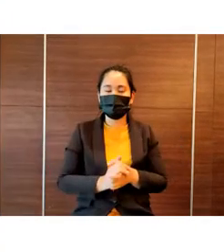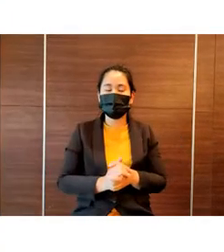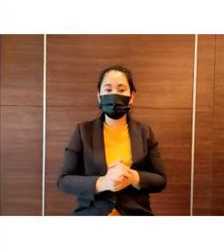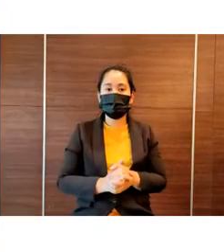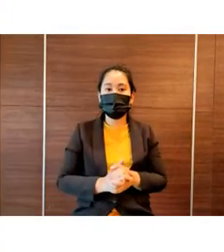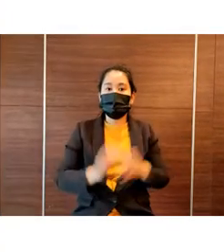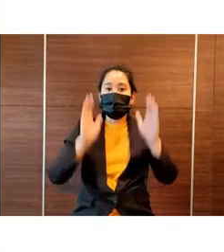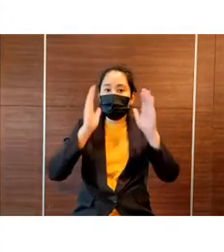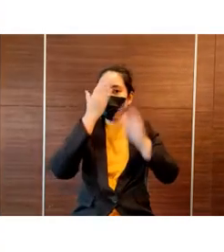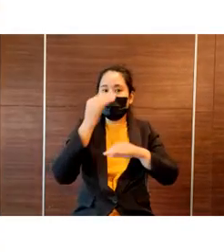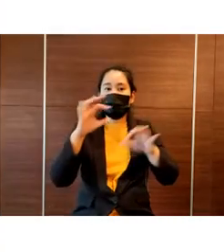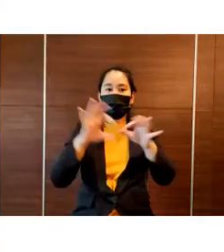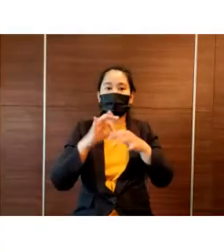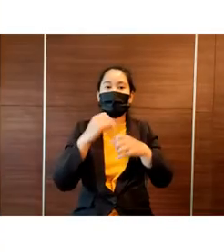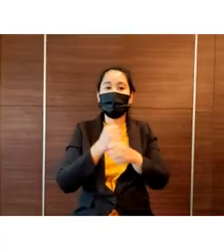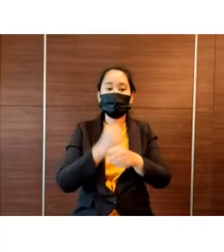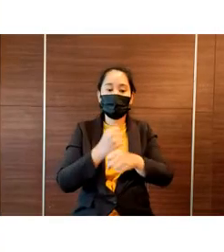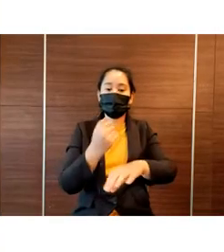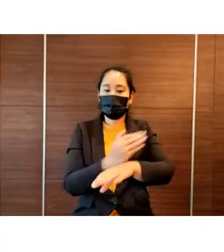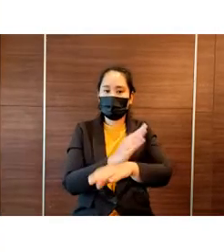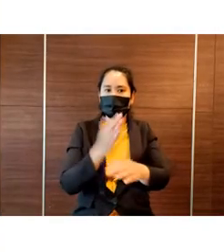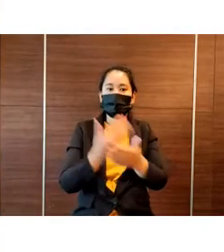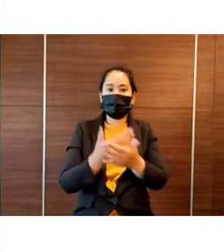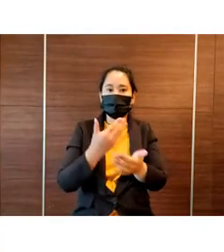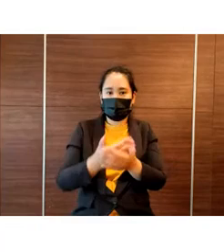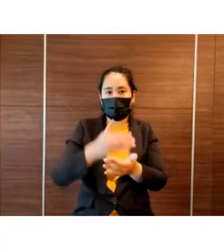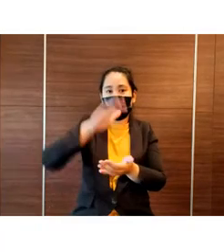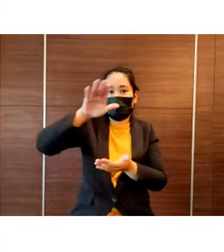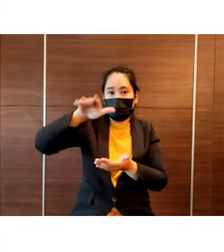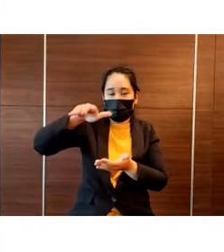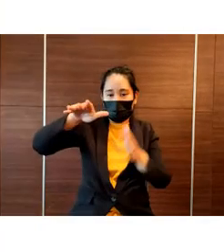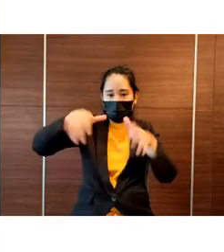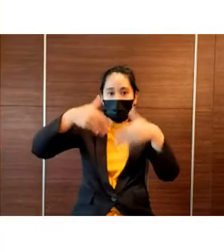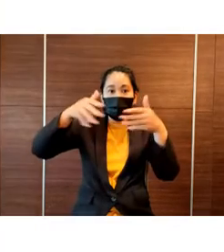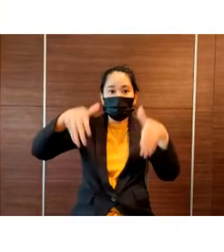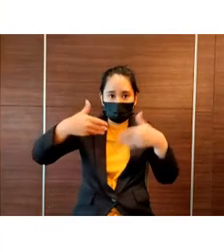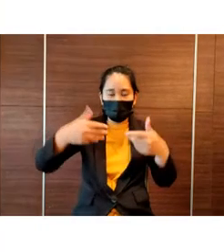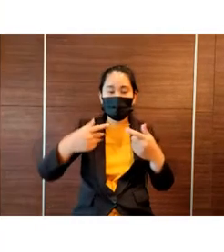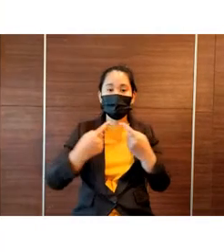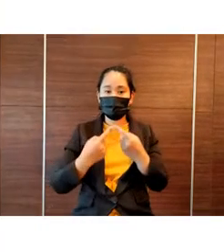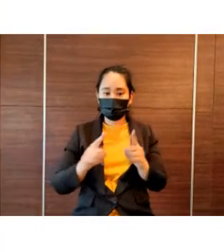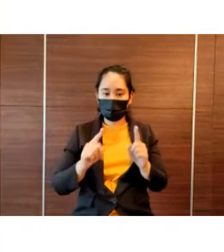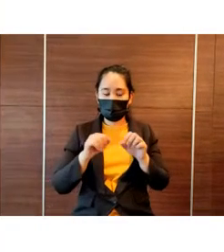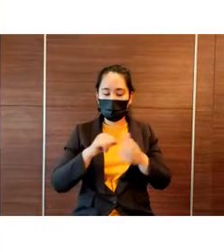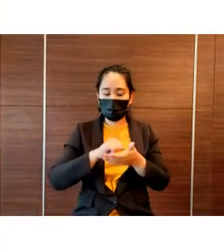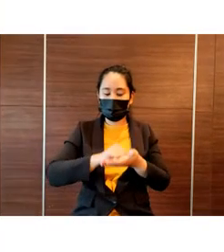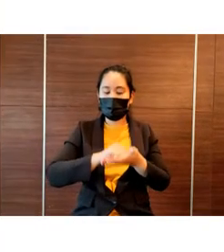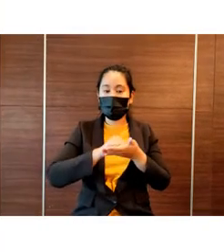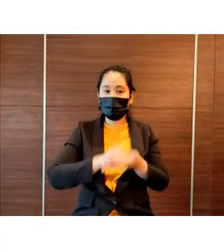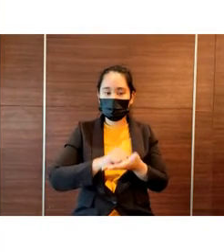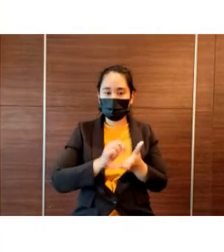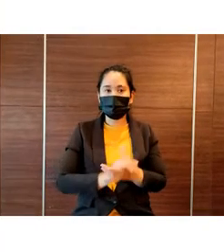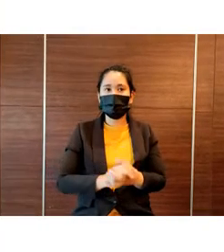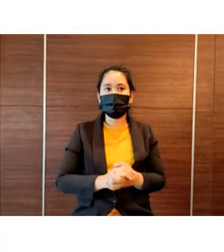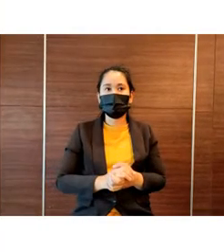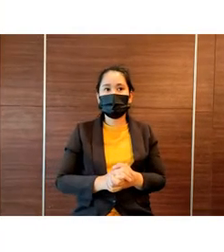ามันคือธุรกิจเราหาเงินแล้วก็ธุรกิจเนี้ยแต่ว่าบริการเนี้ยบริการของ